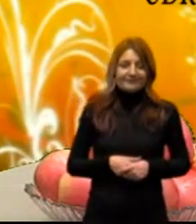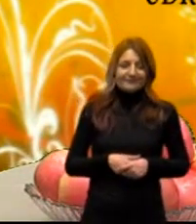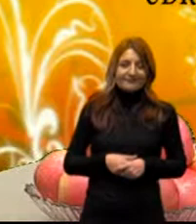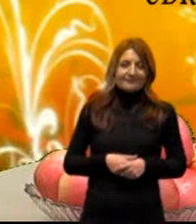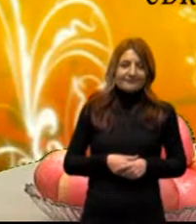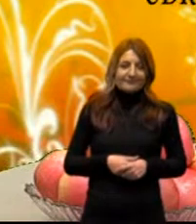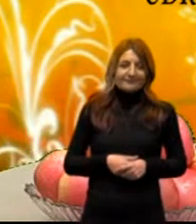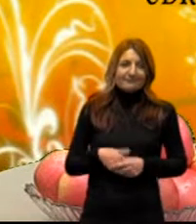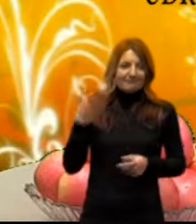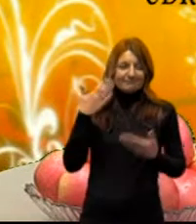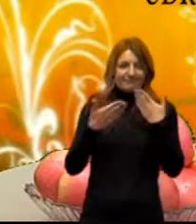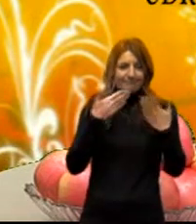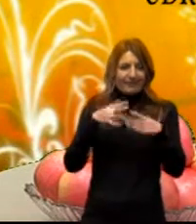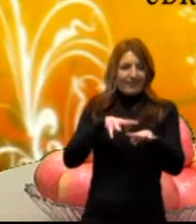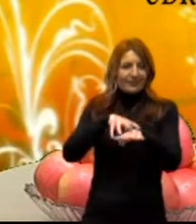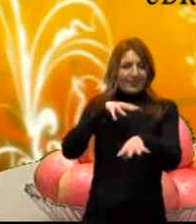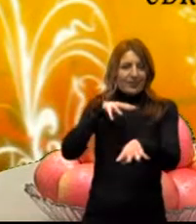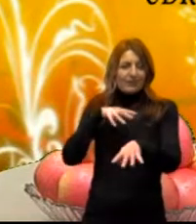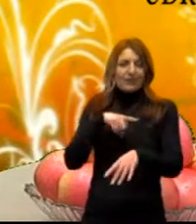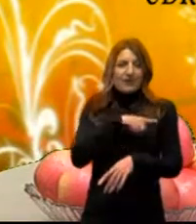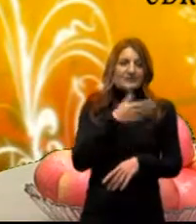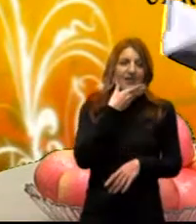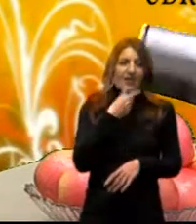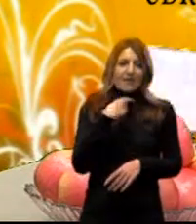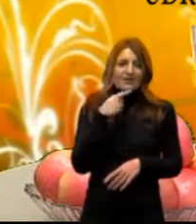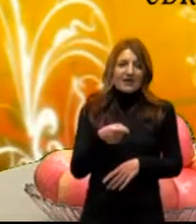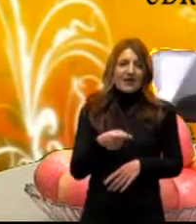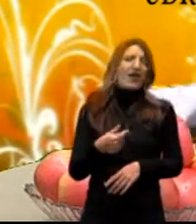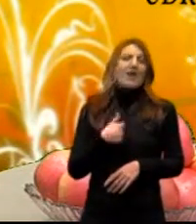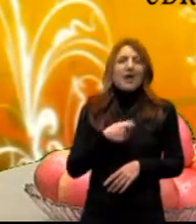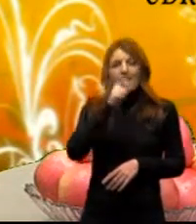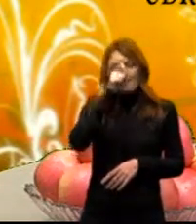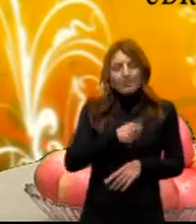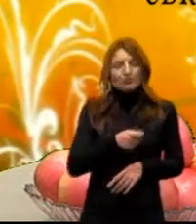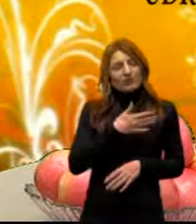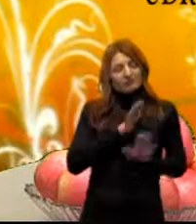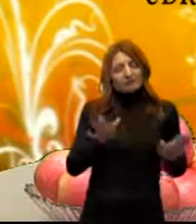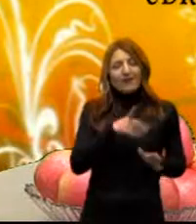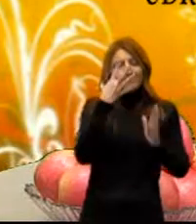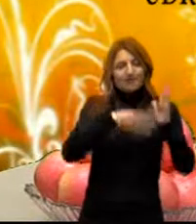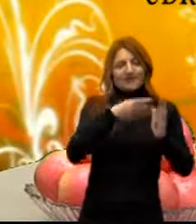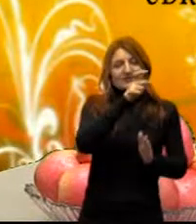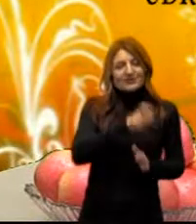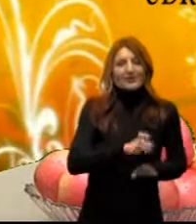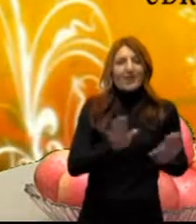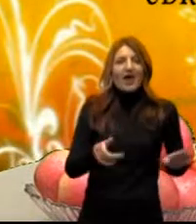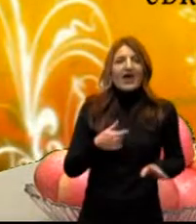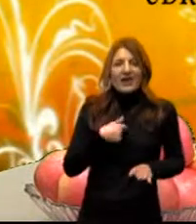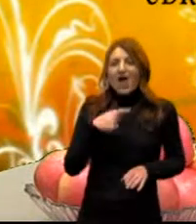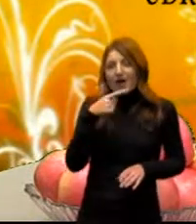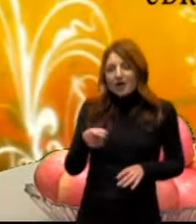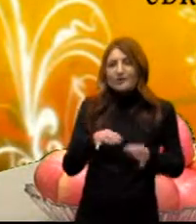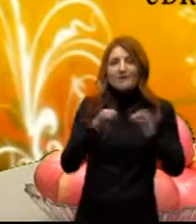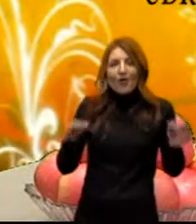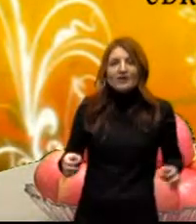na tribini jako sjajno rekli, ja to volim. Ja inače jako cijenim psihologe. Evo, dragi gledatelji, ja vam kažem,